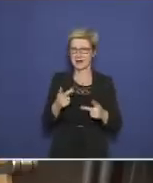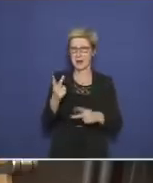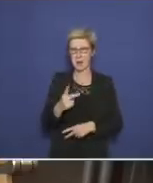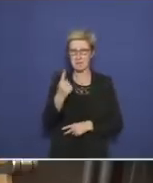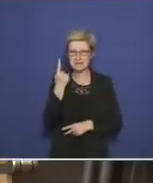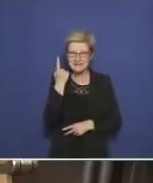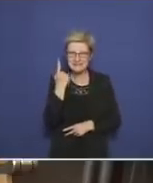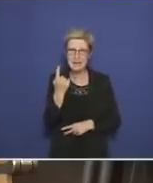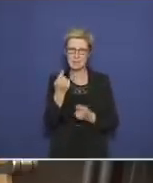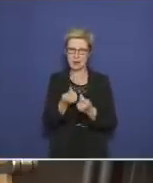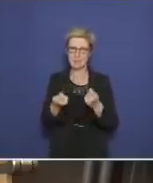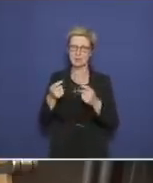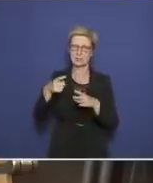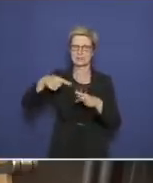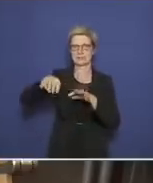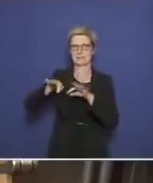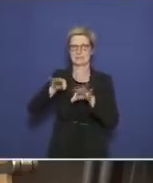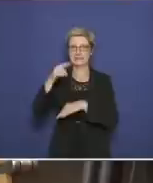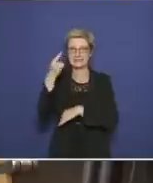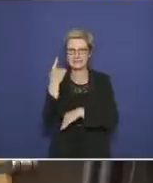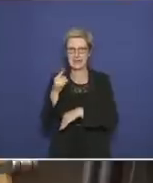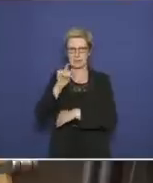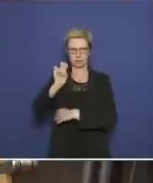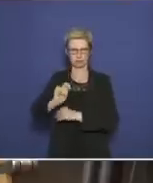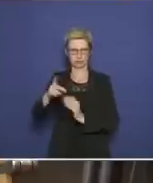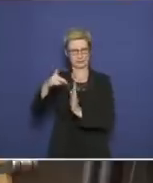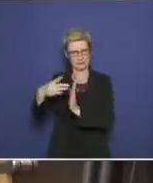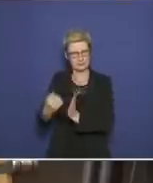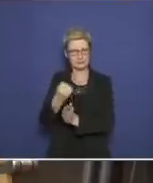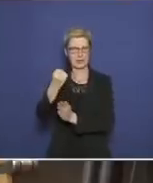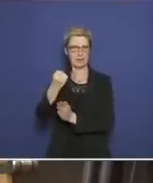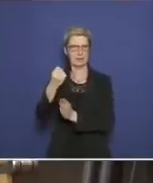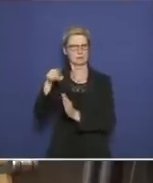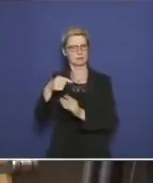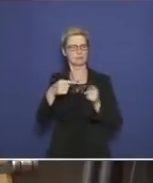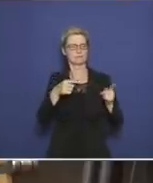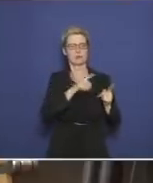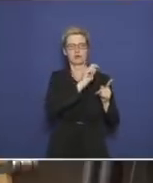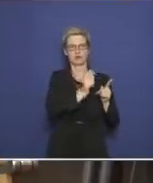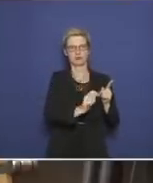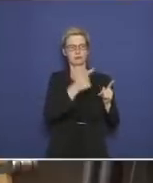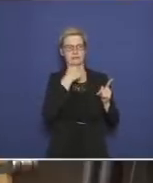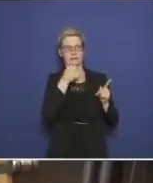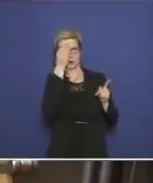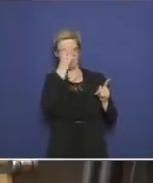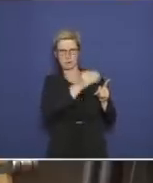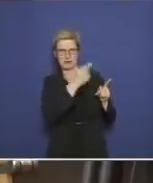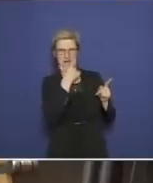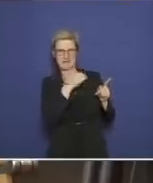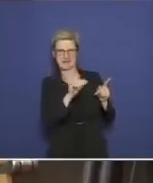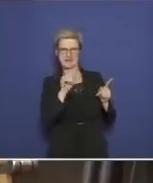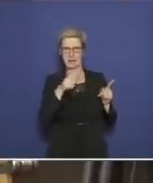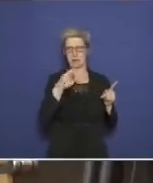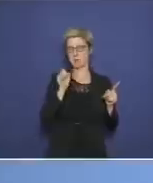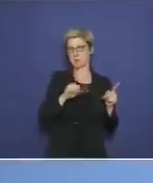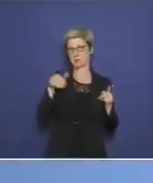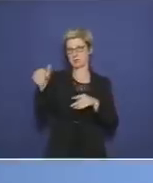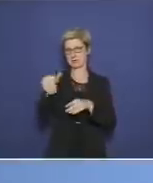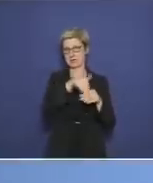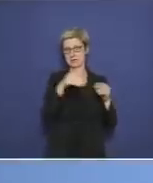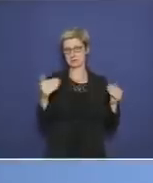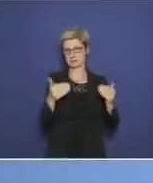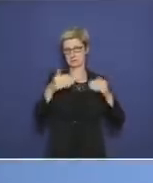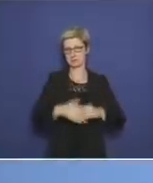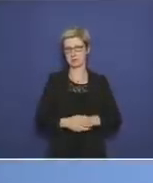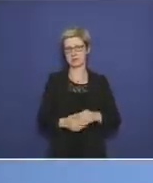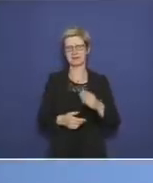über eigene Studien verfügt, die den Ergebnissen, die Sie nicht kommentieren wollen, widersprechen. Darf ich noch mal nachfragen? Ich